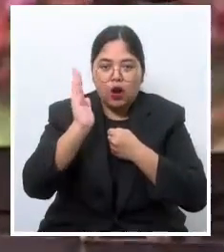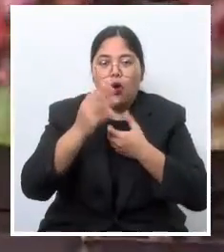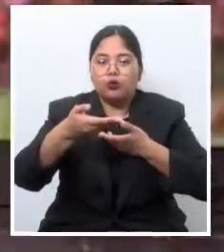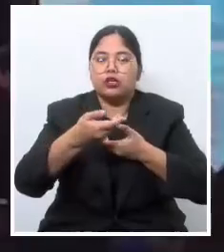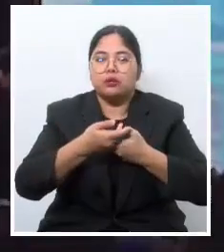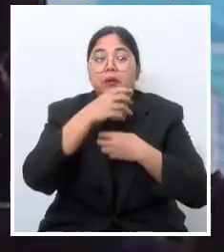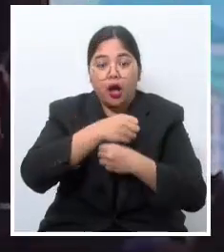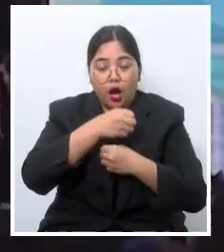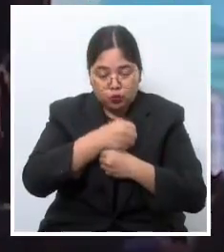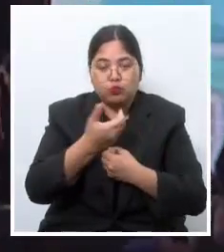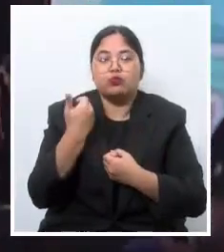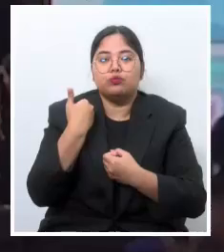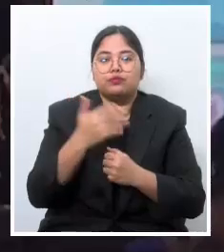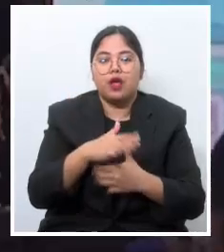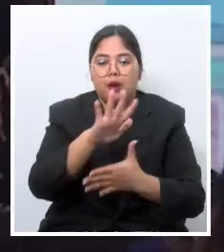โอทกานนท์